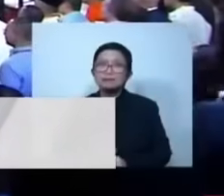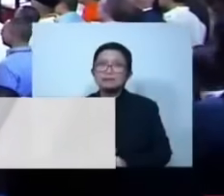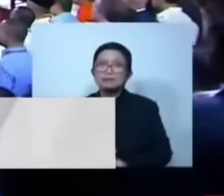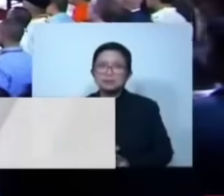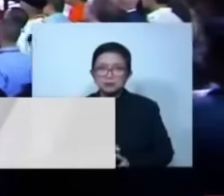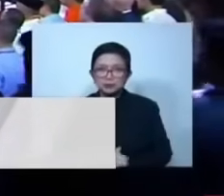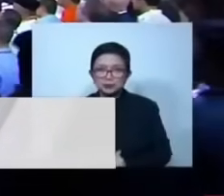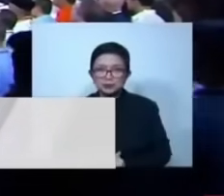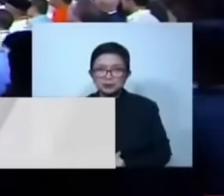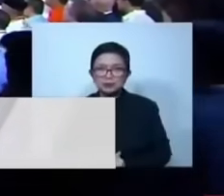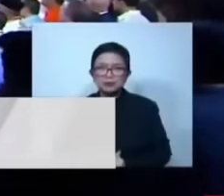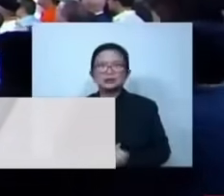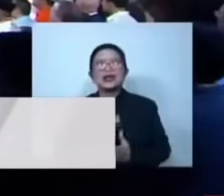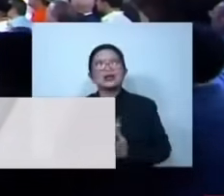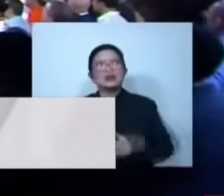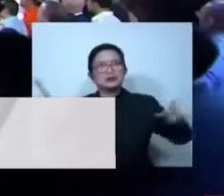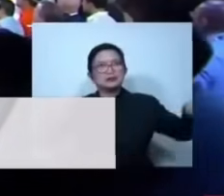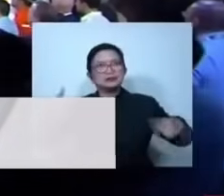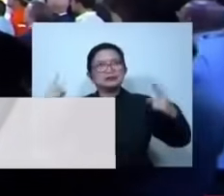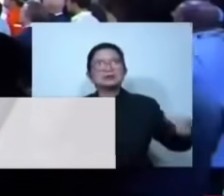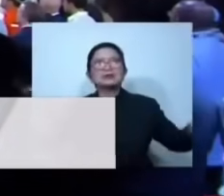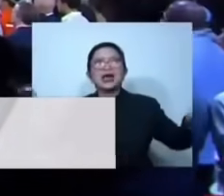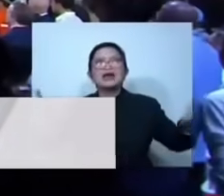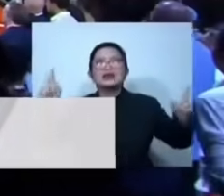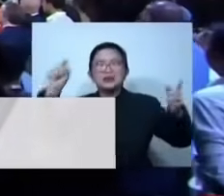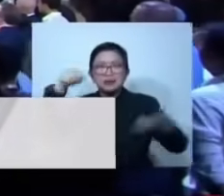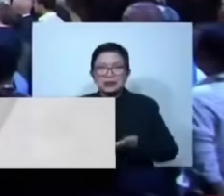raya dilanjutkan dengan menyanyikan jingle